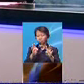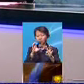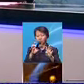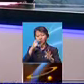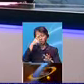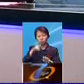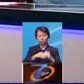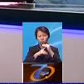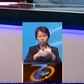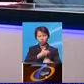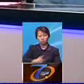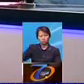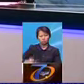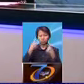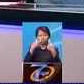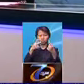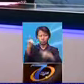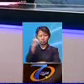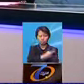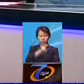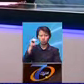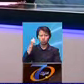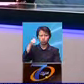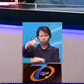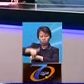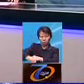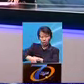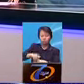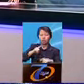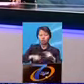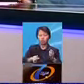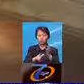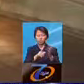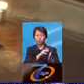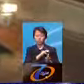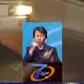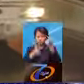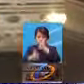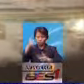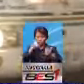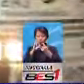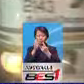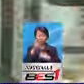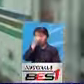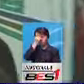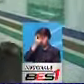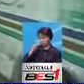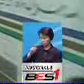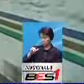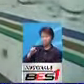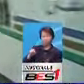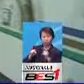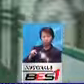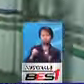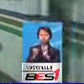RM4,900 untuk pakej umrah selama 12 hari 10 malam. Bagaimanapun, Timbalan Menteri Pelancongan dan Kebudayaan Datuk Mas Ermiyati